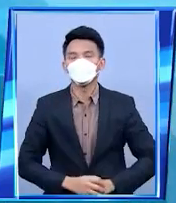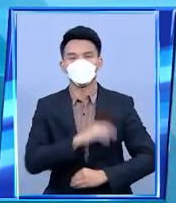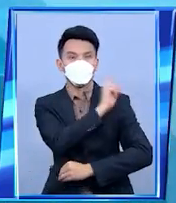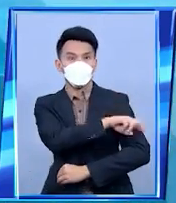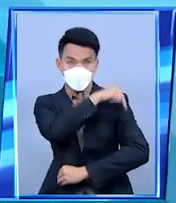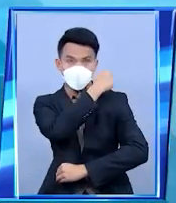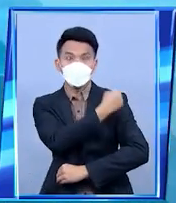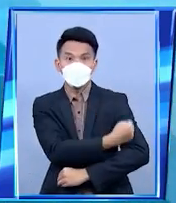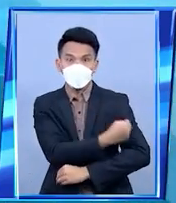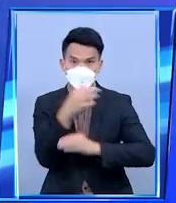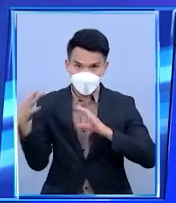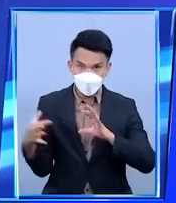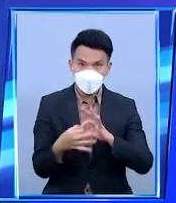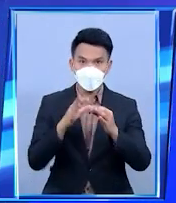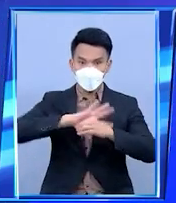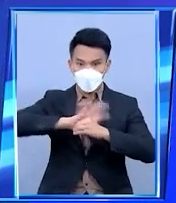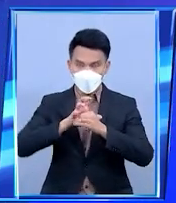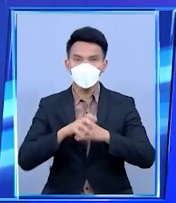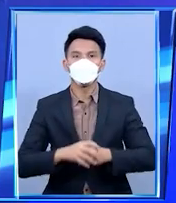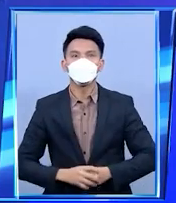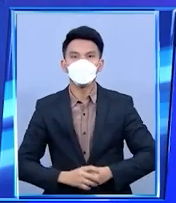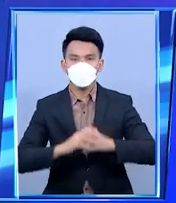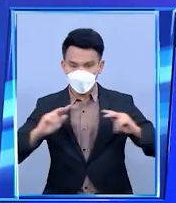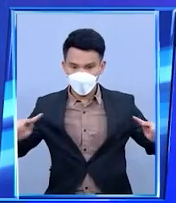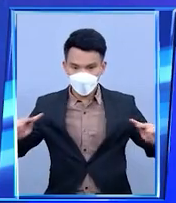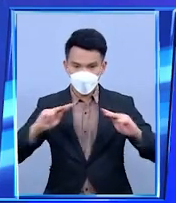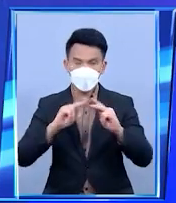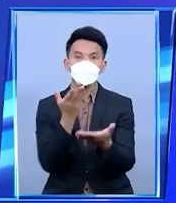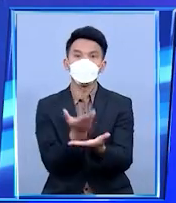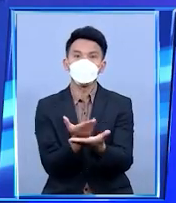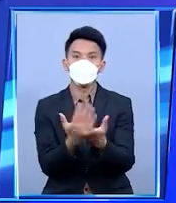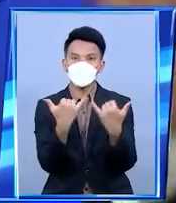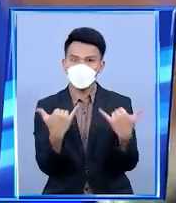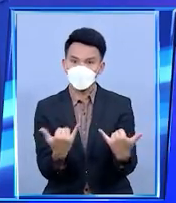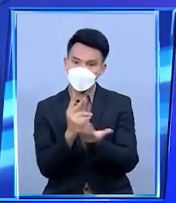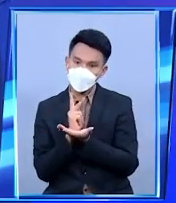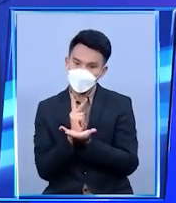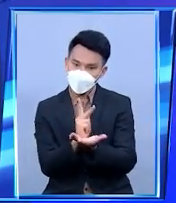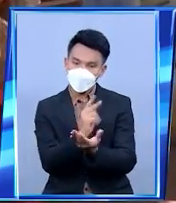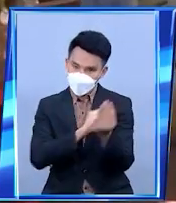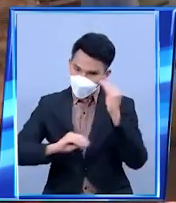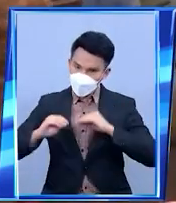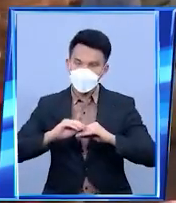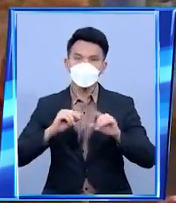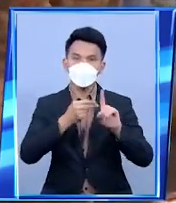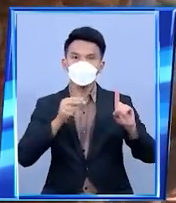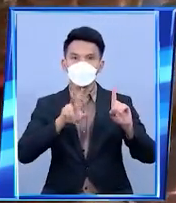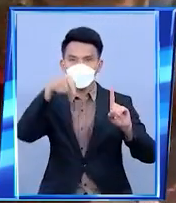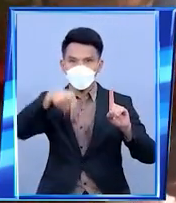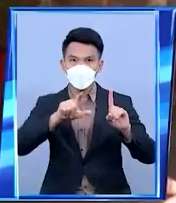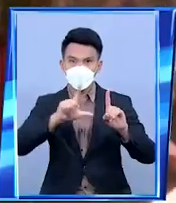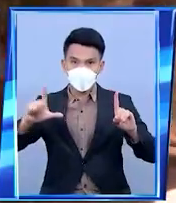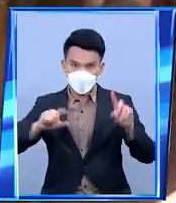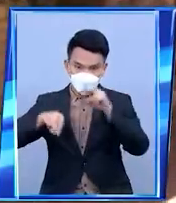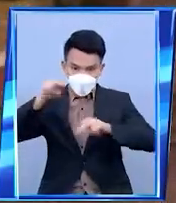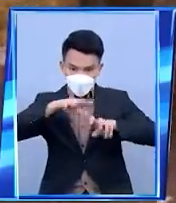าะอย่างยิ่งเรื่องของโควิด-19ทางกระทรวงการคลังค่ะมีการกู้เงินเพิ่มกว่า 13,000 ล้านบาทในการดูแลประ